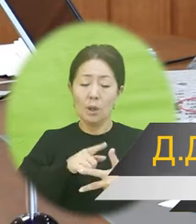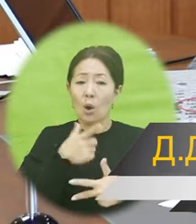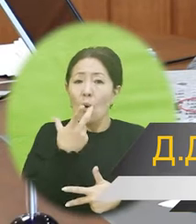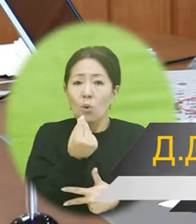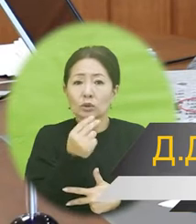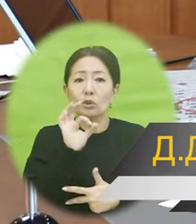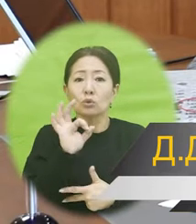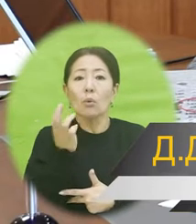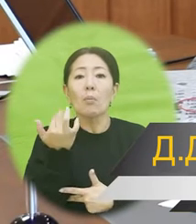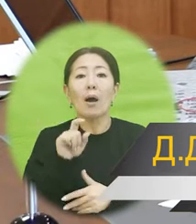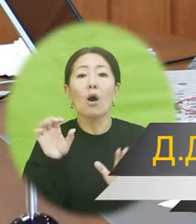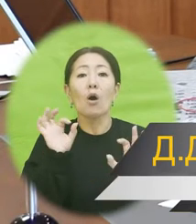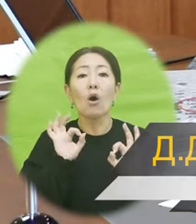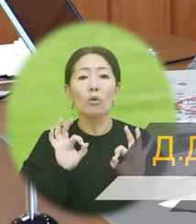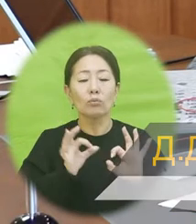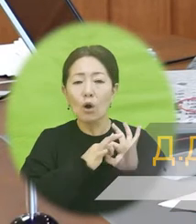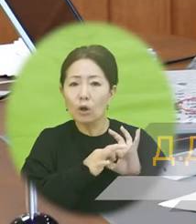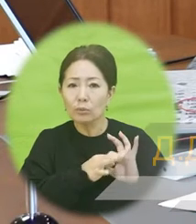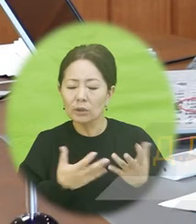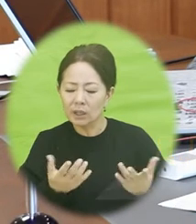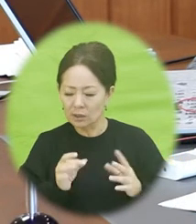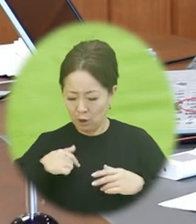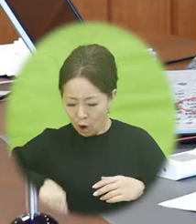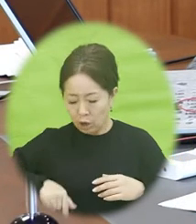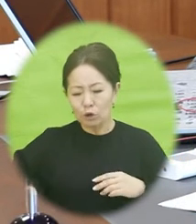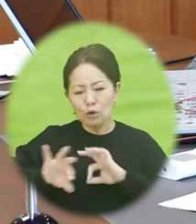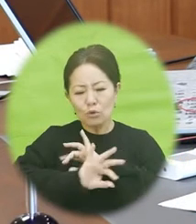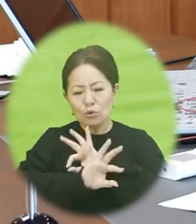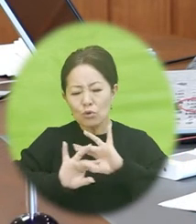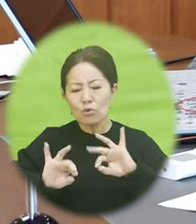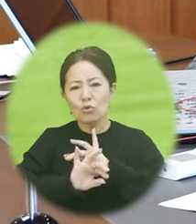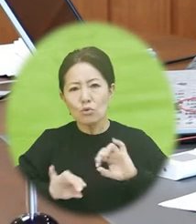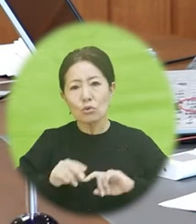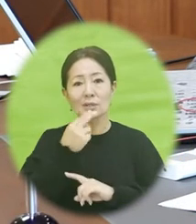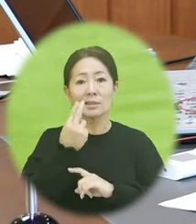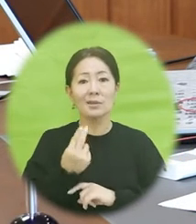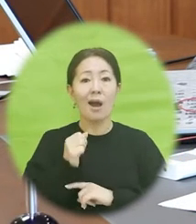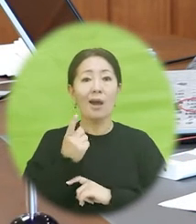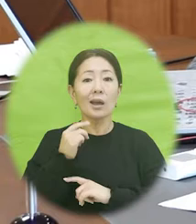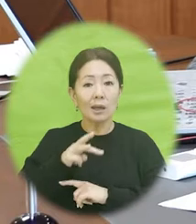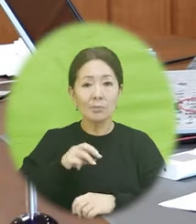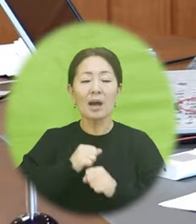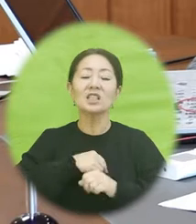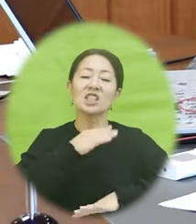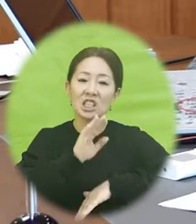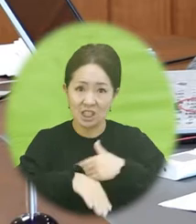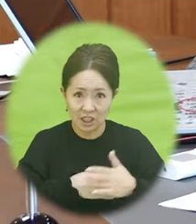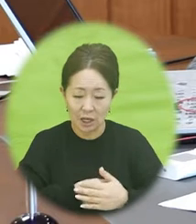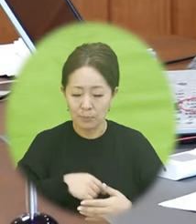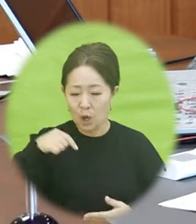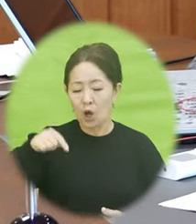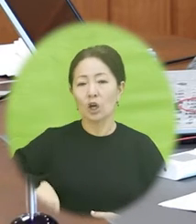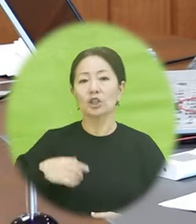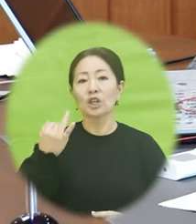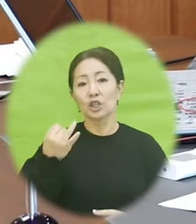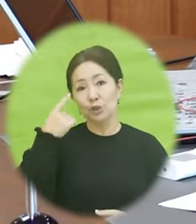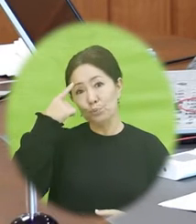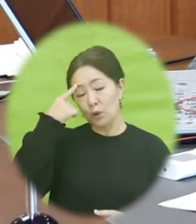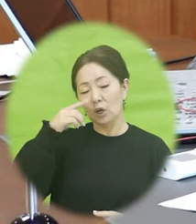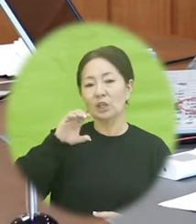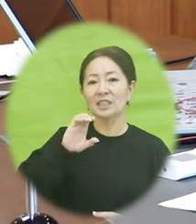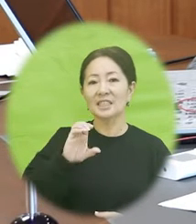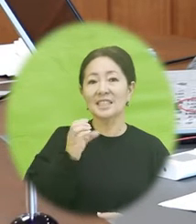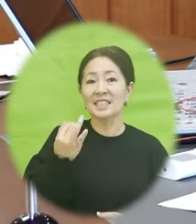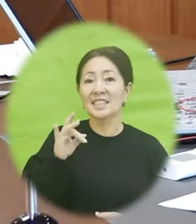байх та холбоотойгоор бид өнөөдөр маш олон төрлийн цахимжуулалттай ажлыг хийгээд байна. За, өнөөдөр ийм Монгол системд 24